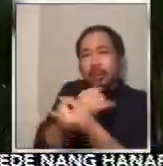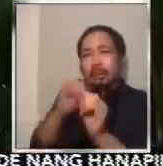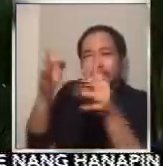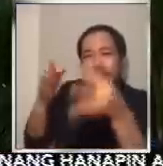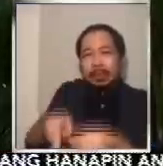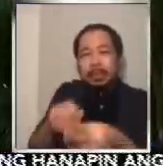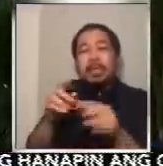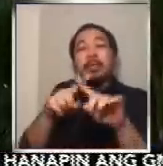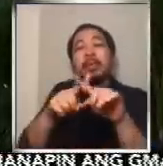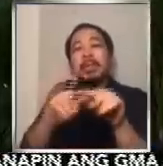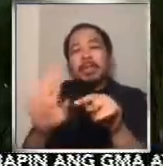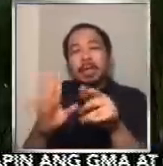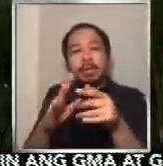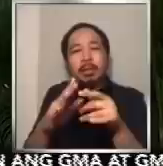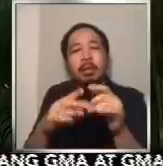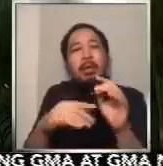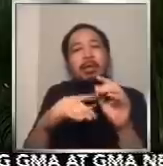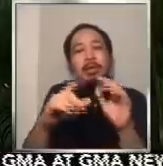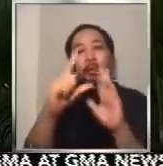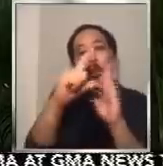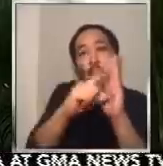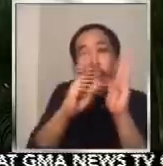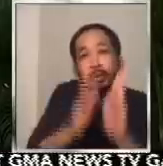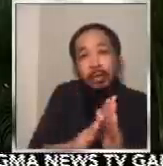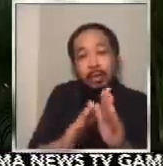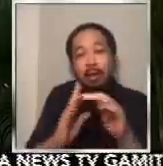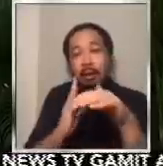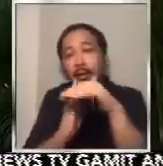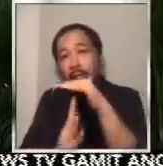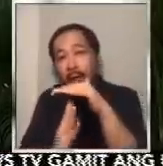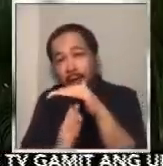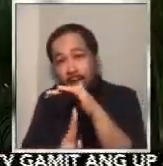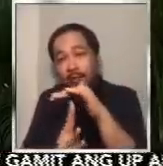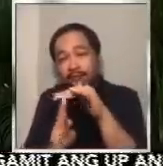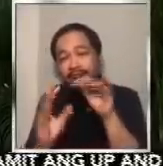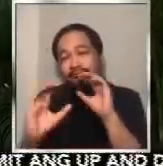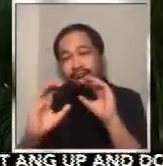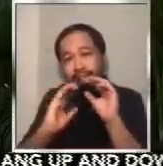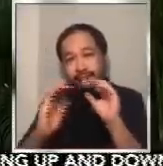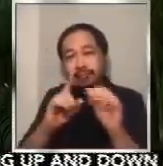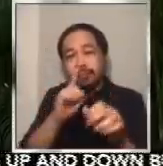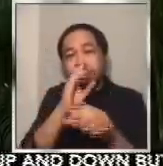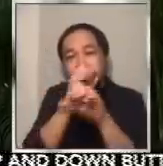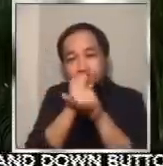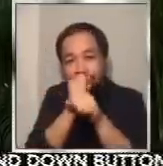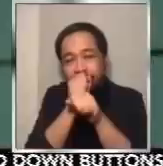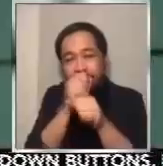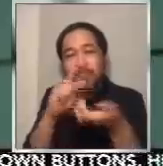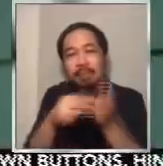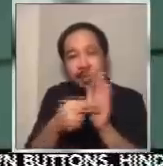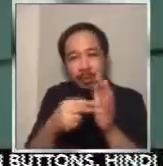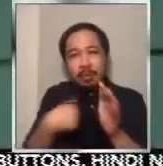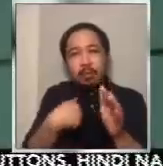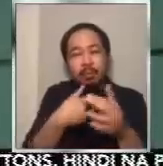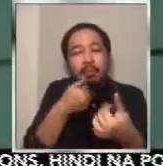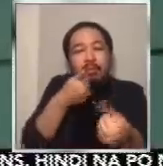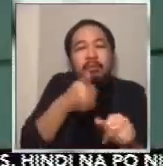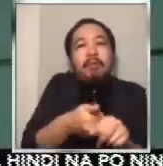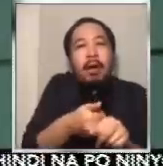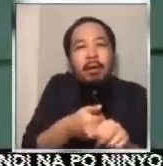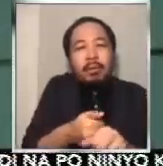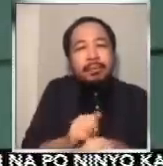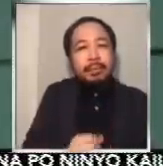At ang lawyer-client communication daw ay confidential, bagay na sinumpaan ng Solicitor General na kanyang ipapatupad. Dagdag ni Calida,